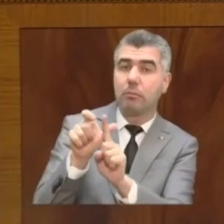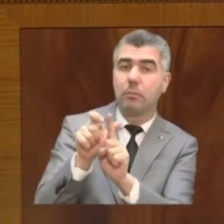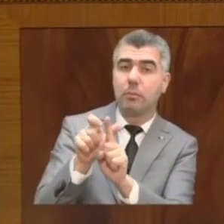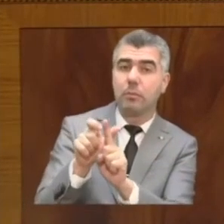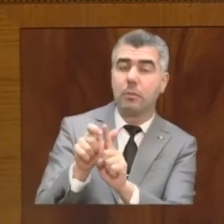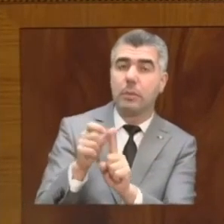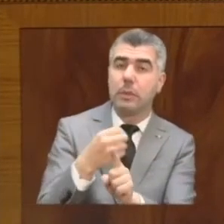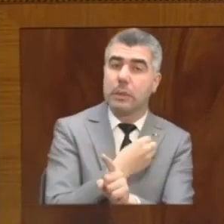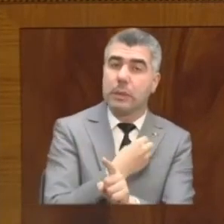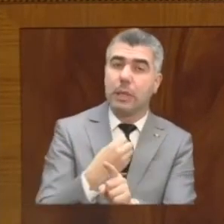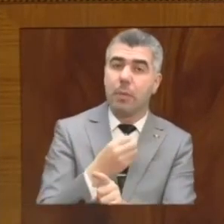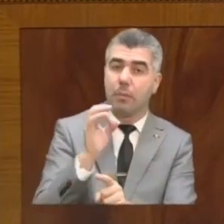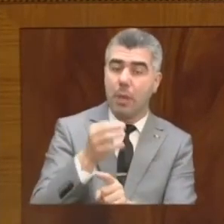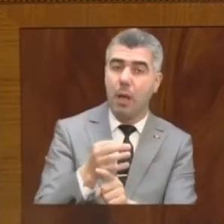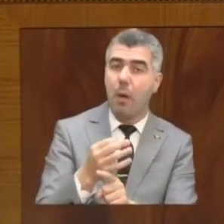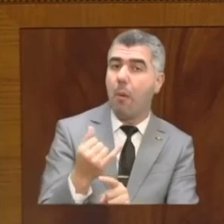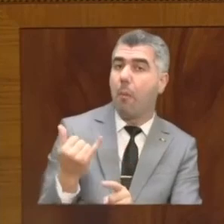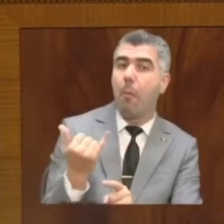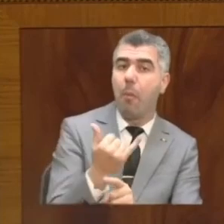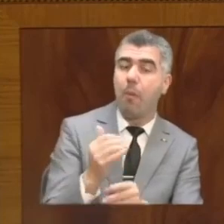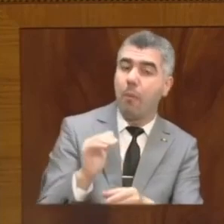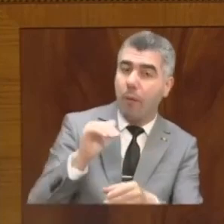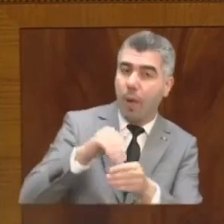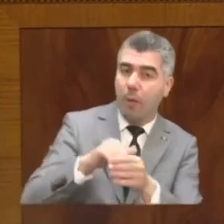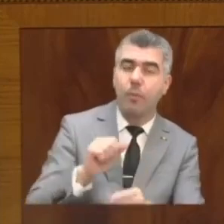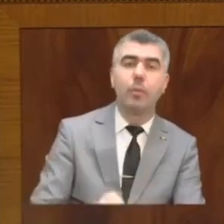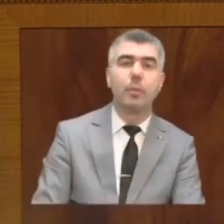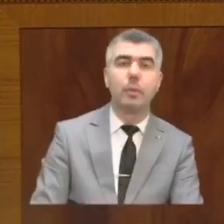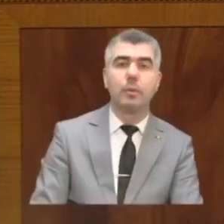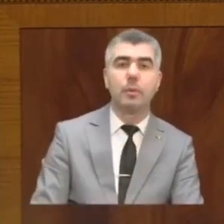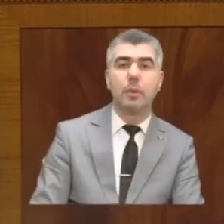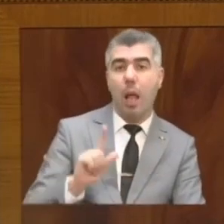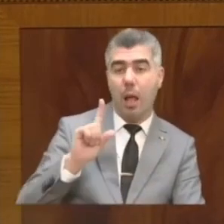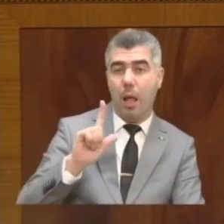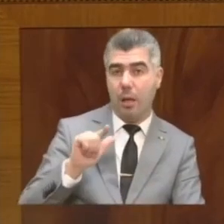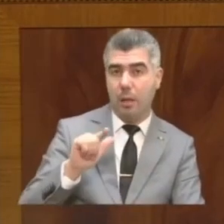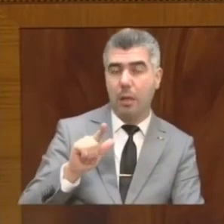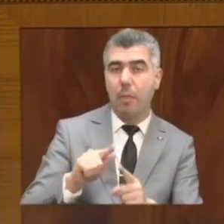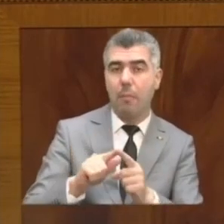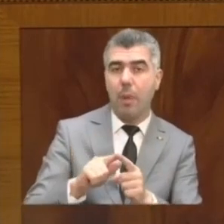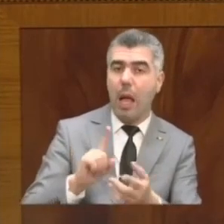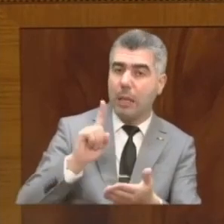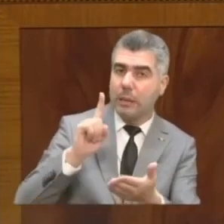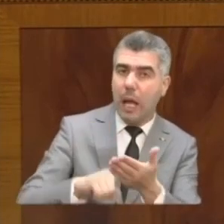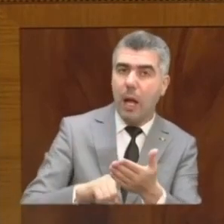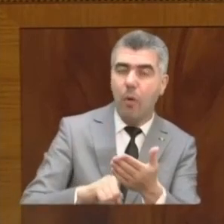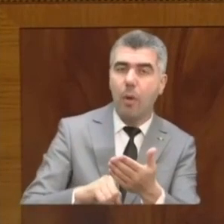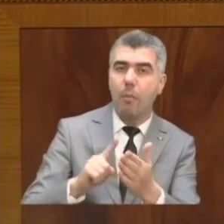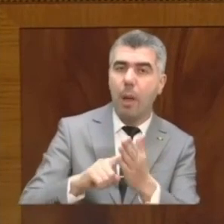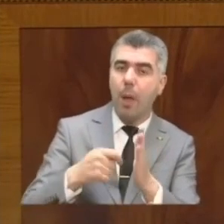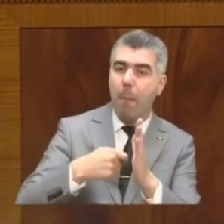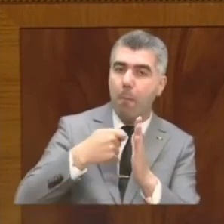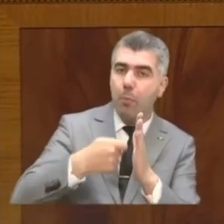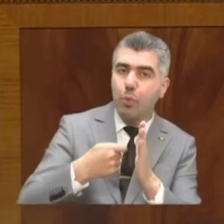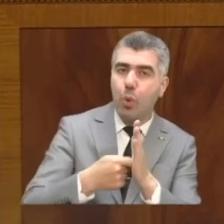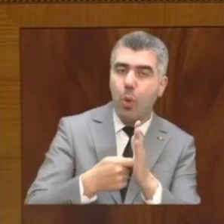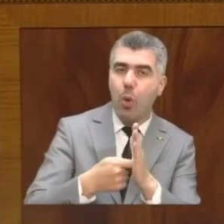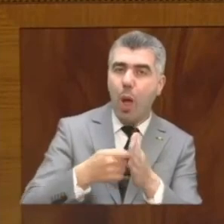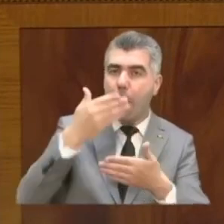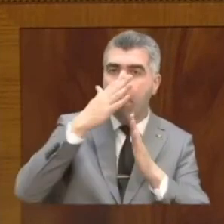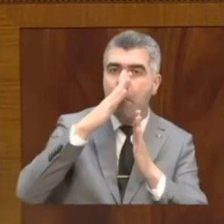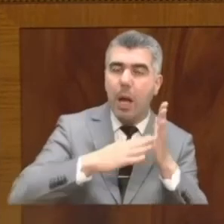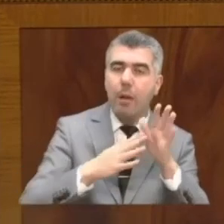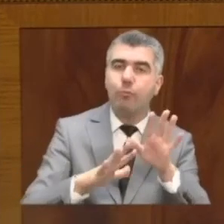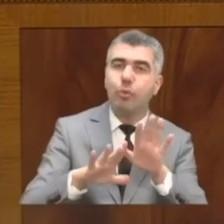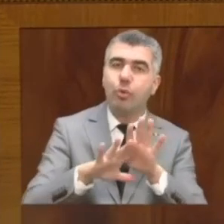للعنصر البشري داخل القطاع ولما له من دور محوري في نجاح مشروع الدولة الاجتماعية.